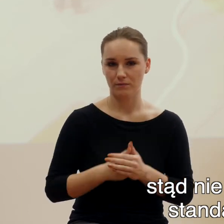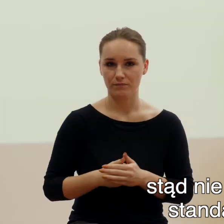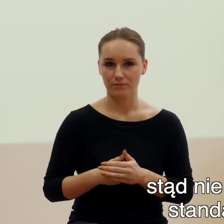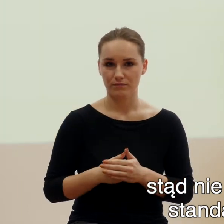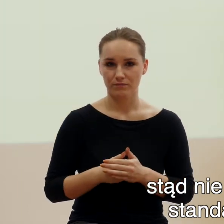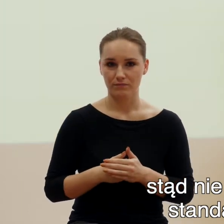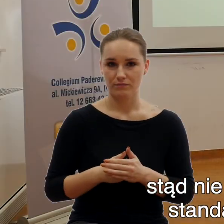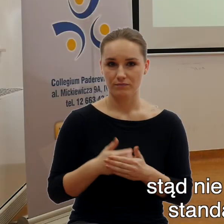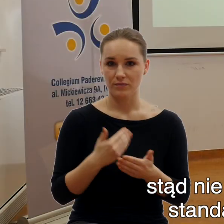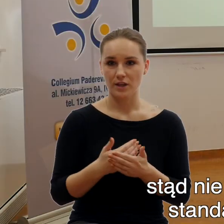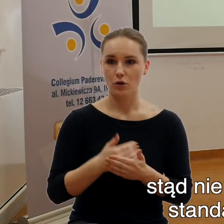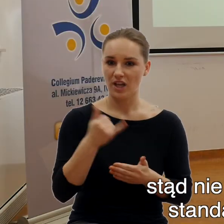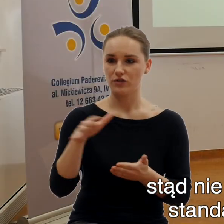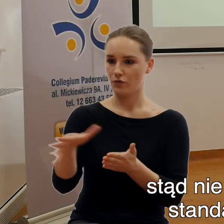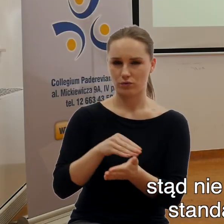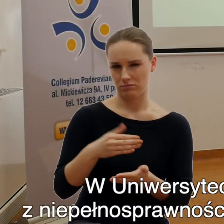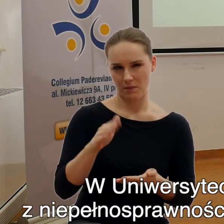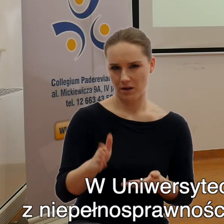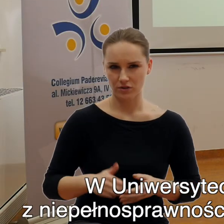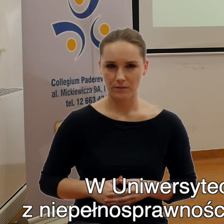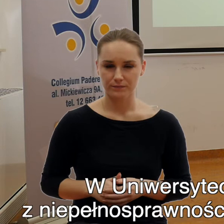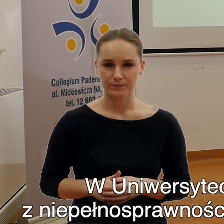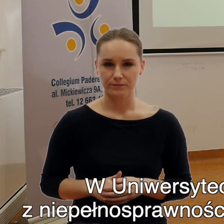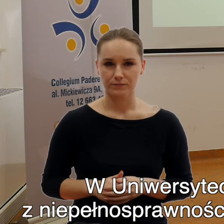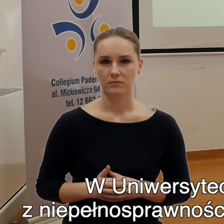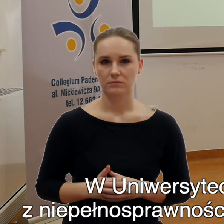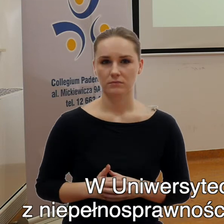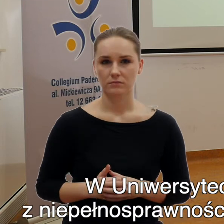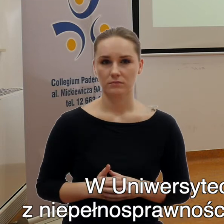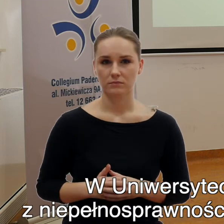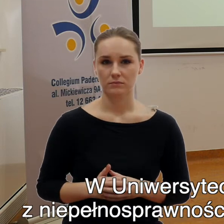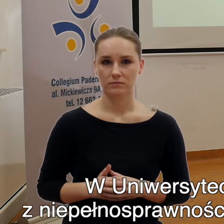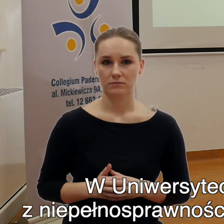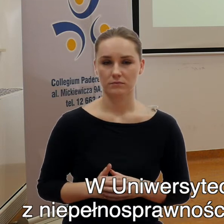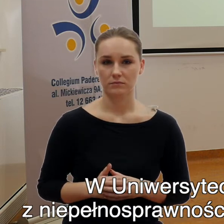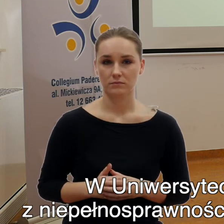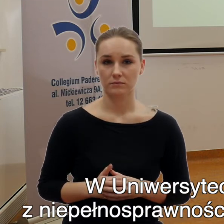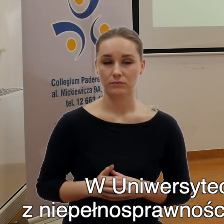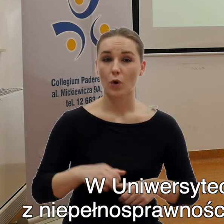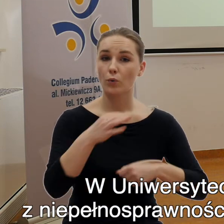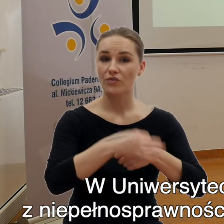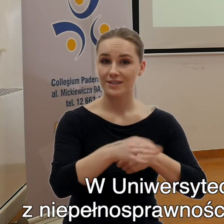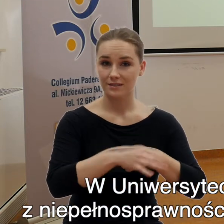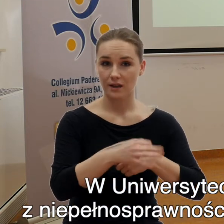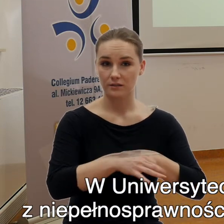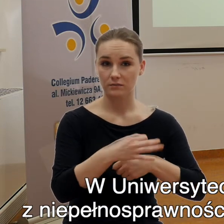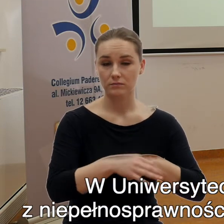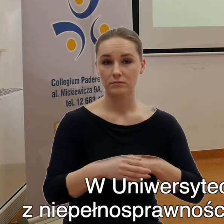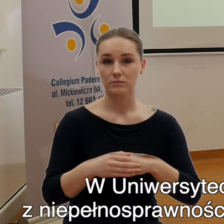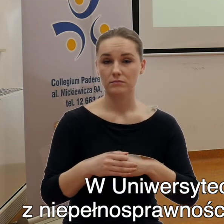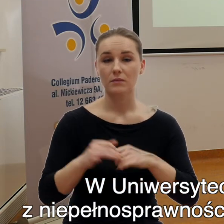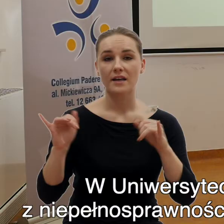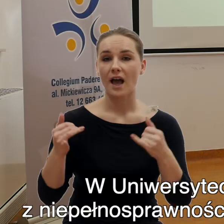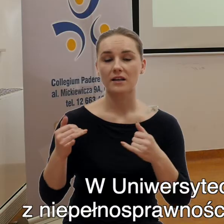postępowania. W uniwersytecie to, w jaki sposób są ewakuowane osoby z niepełnosprawnościami, w jaki sposób dba się o